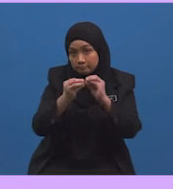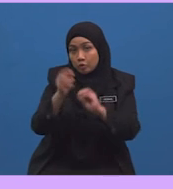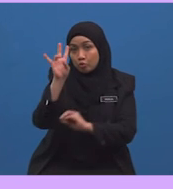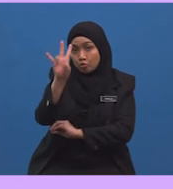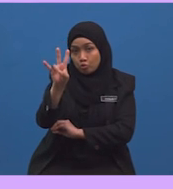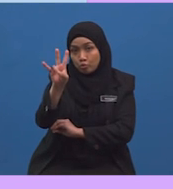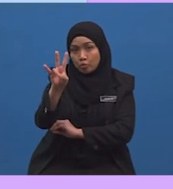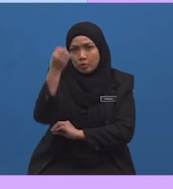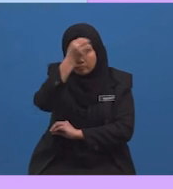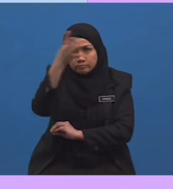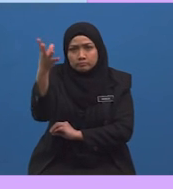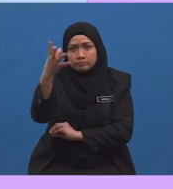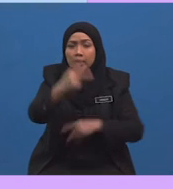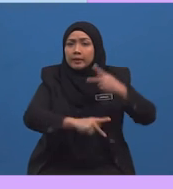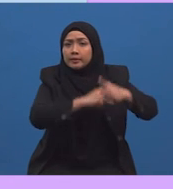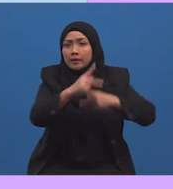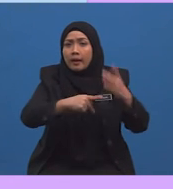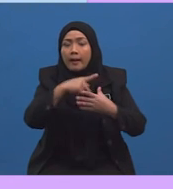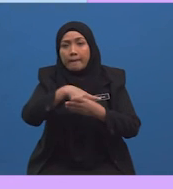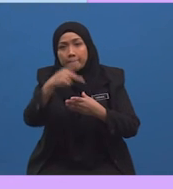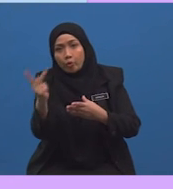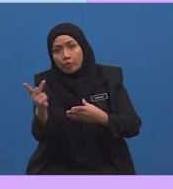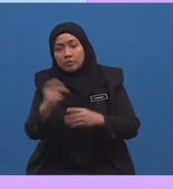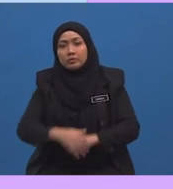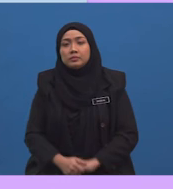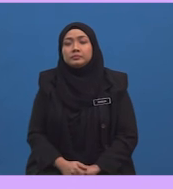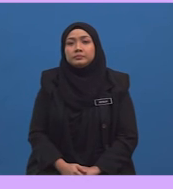Soalan seterusnya, terangkan kita karbon.